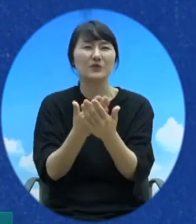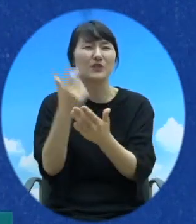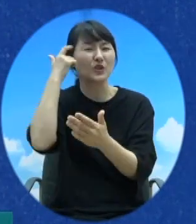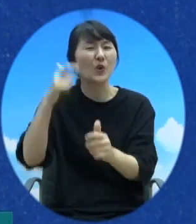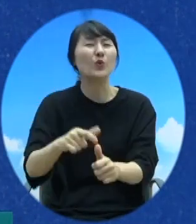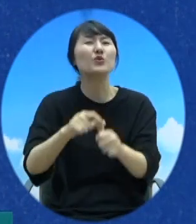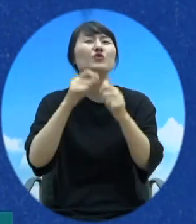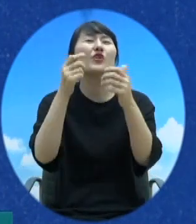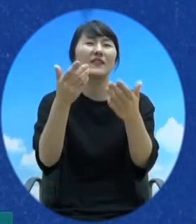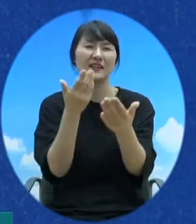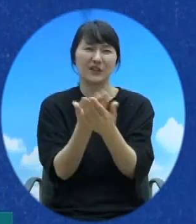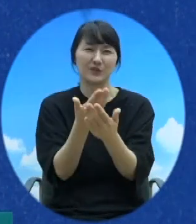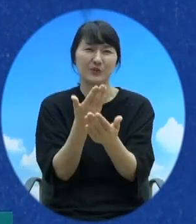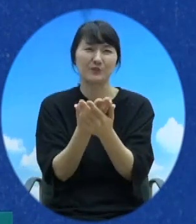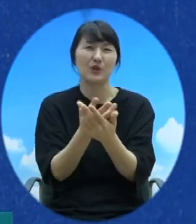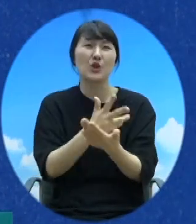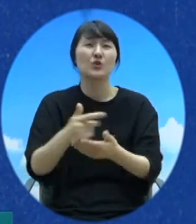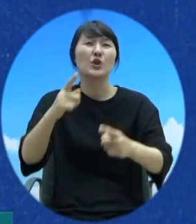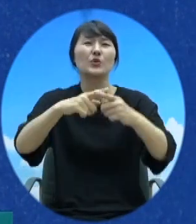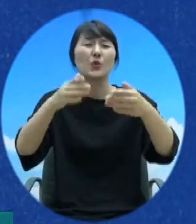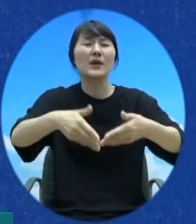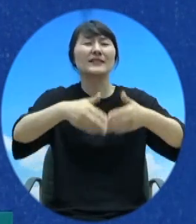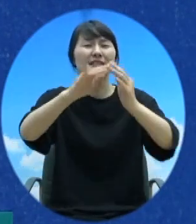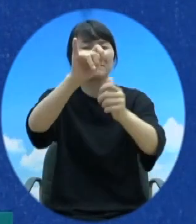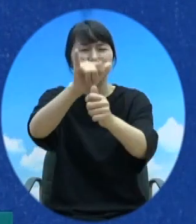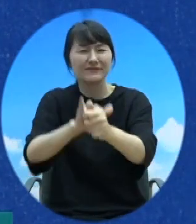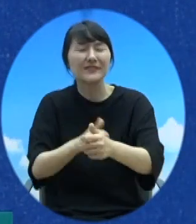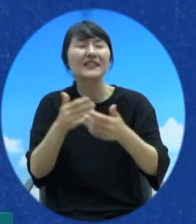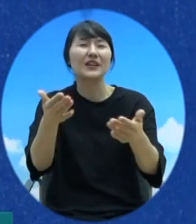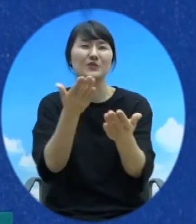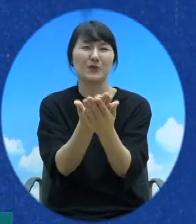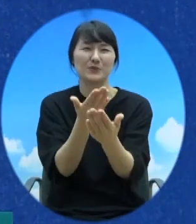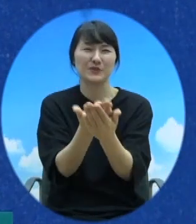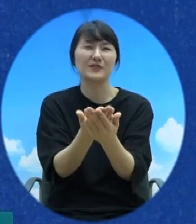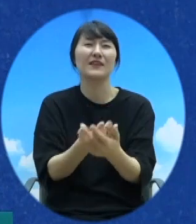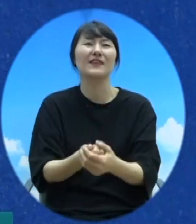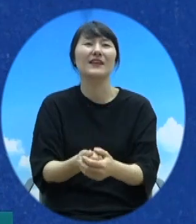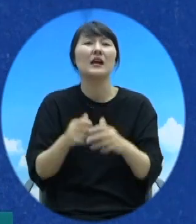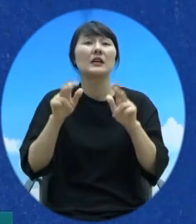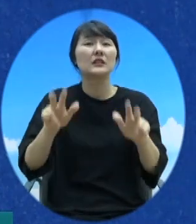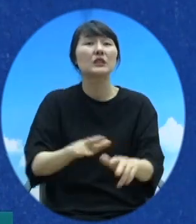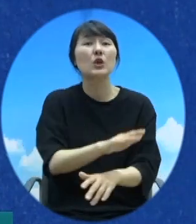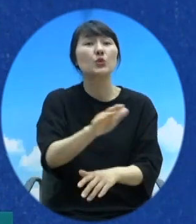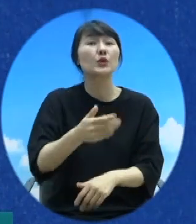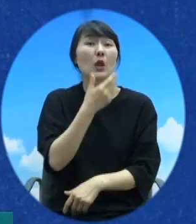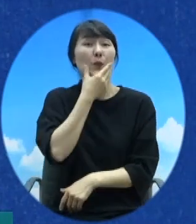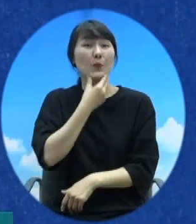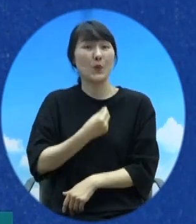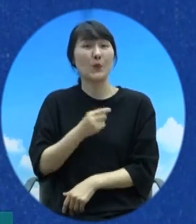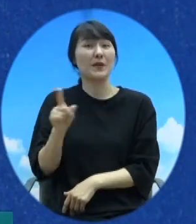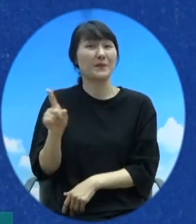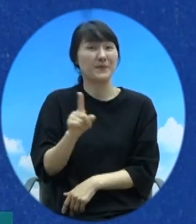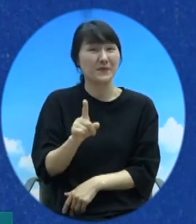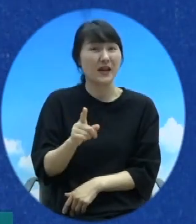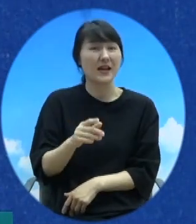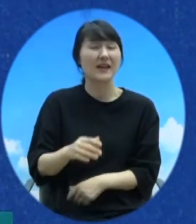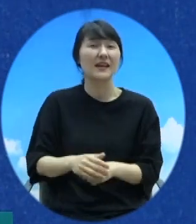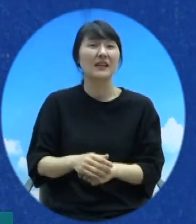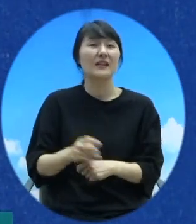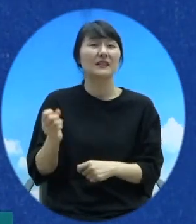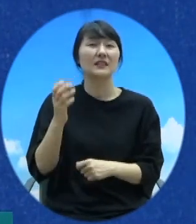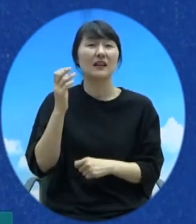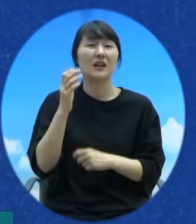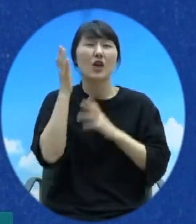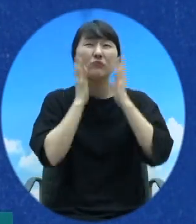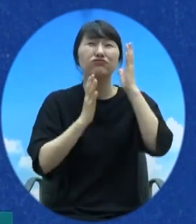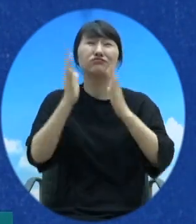영혼을 구원하게 하시옵시고 주의 교회를 세워가게 하옵소서. 이제 우리의 복이 그저 무성한 풀로